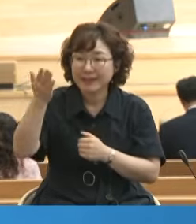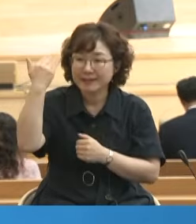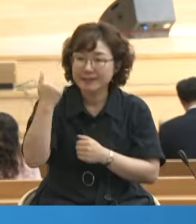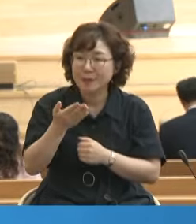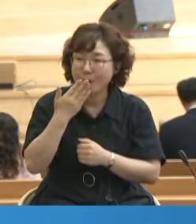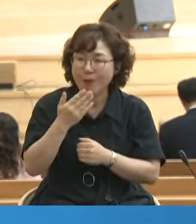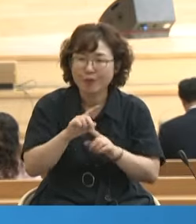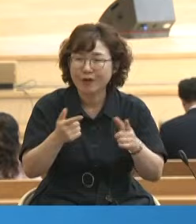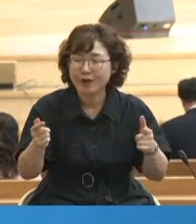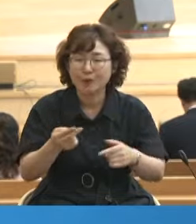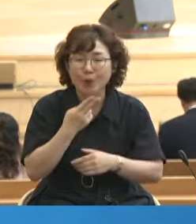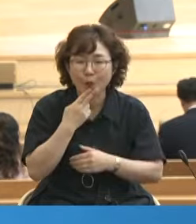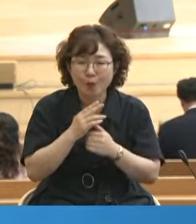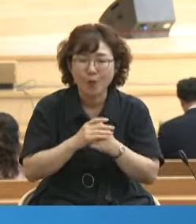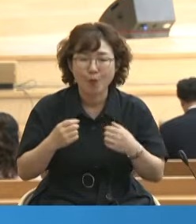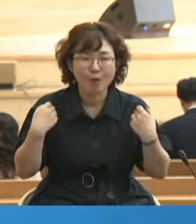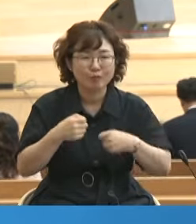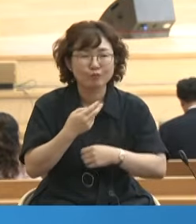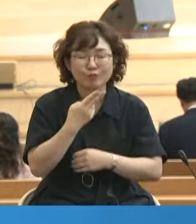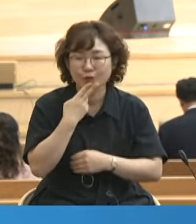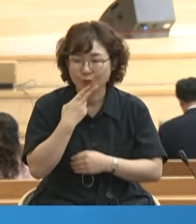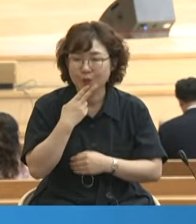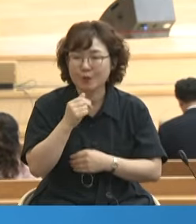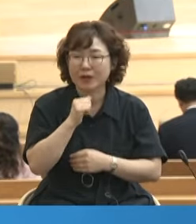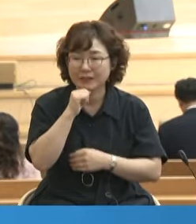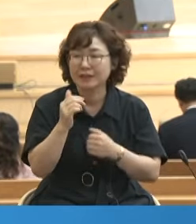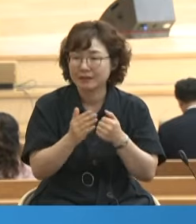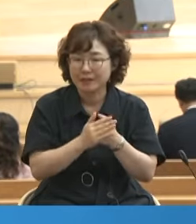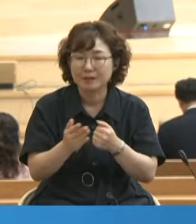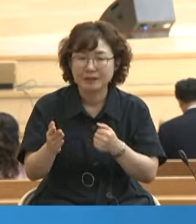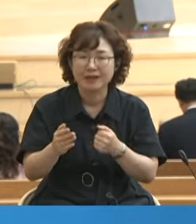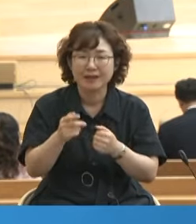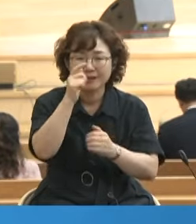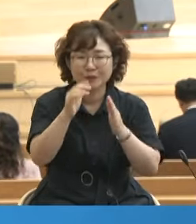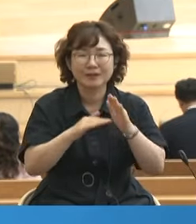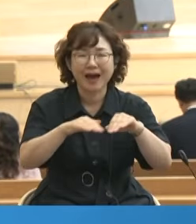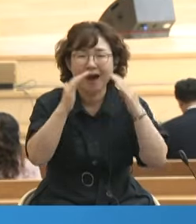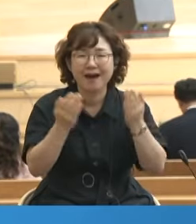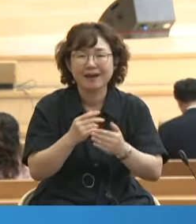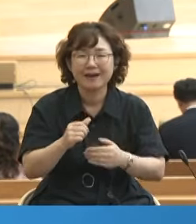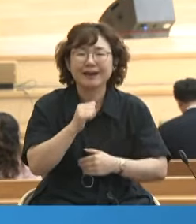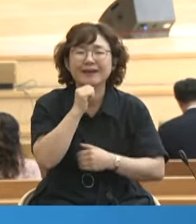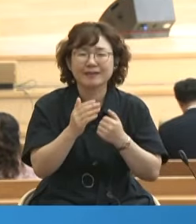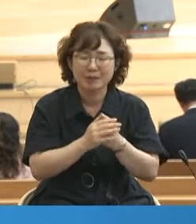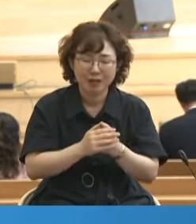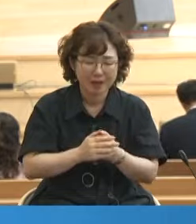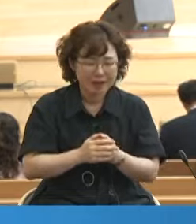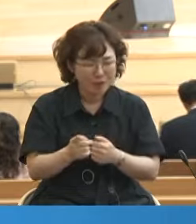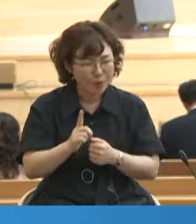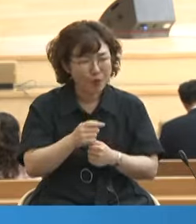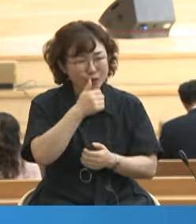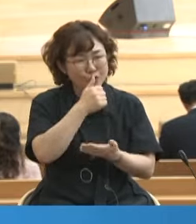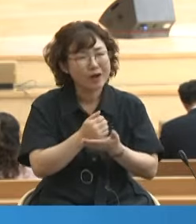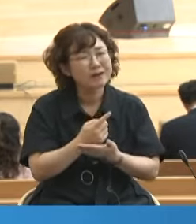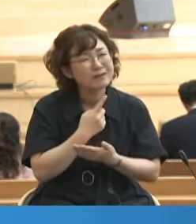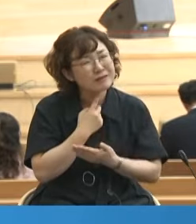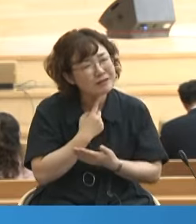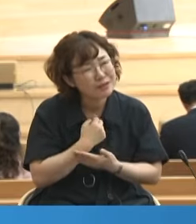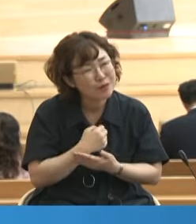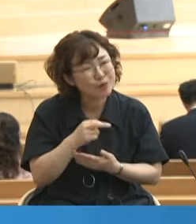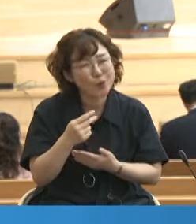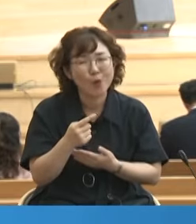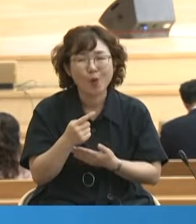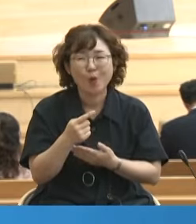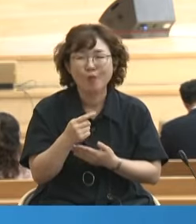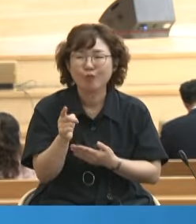것도 없고 입을 것도 없고 뭐 가난했던 성도들 죄를 지어봐요. 뭘 죄를